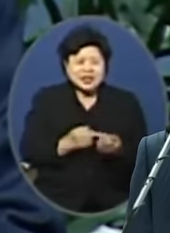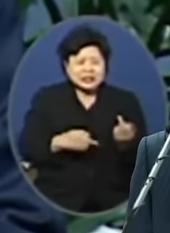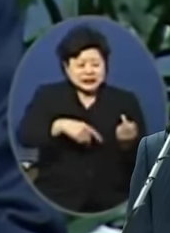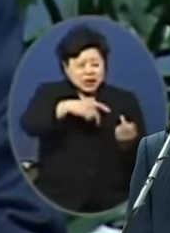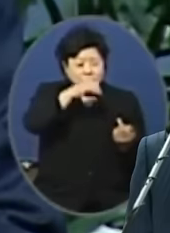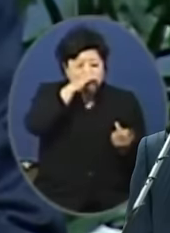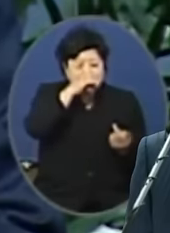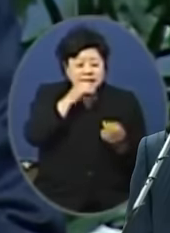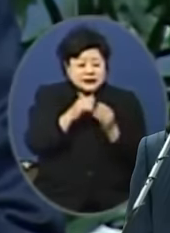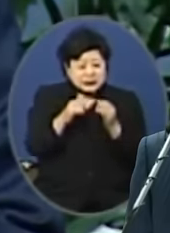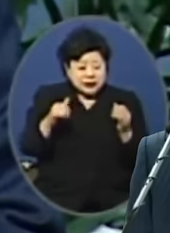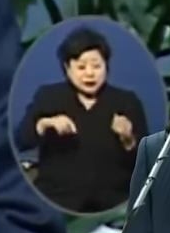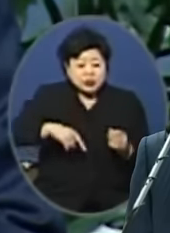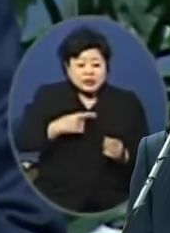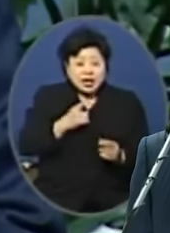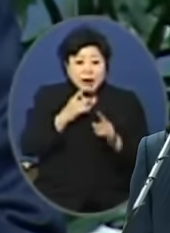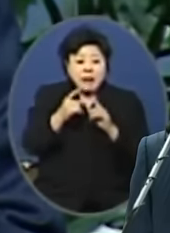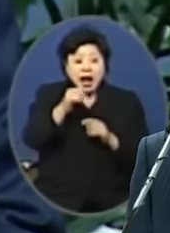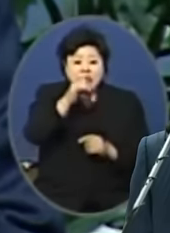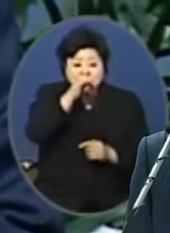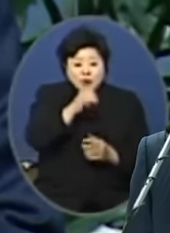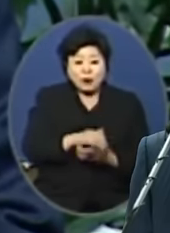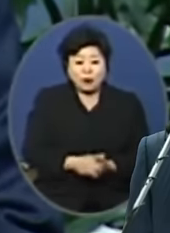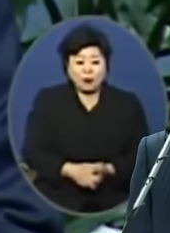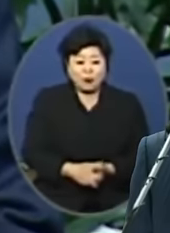있는 소수민족도 자기 나라 언어를 다 가지고 있어요.